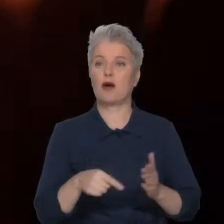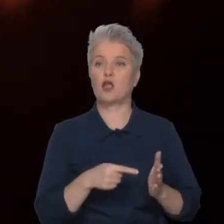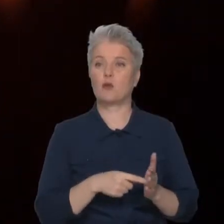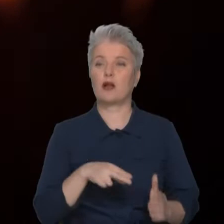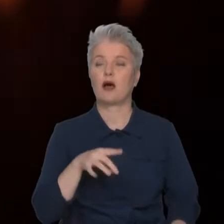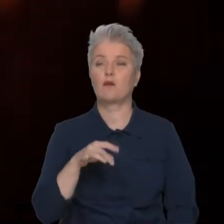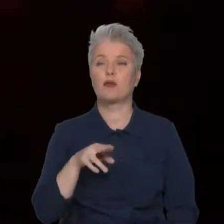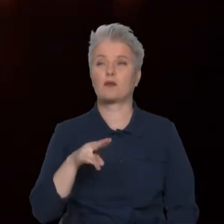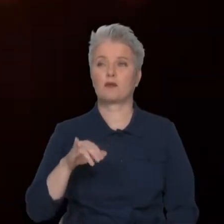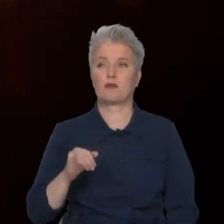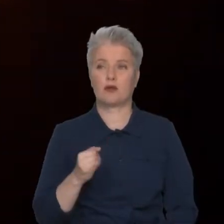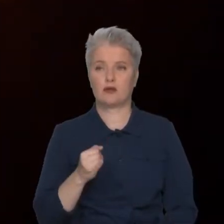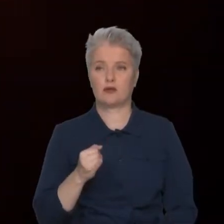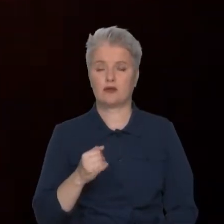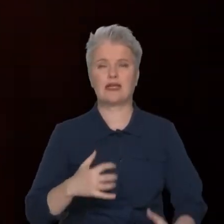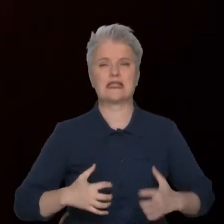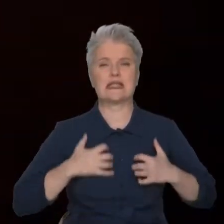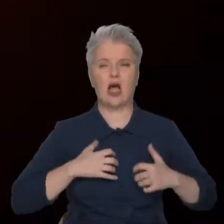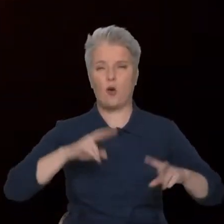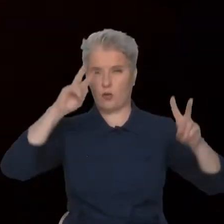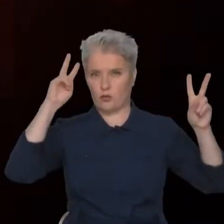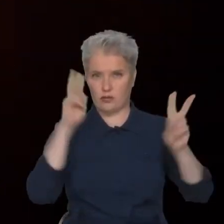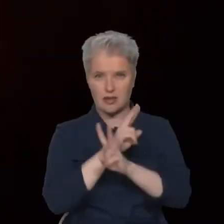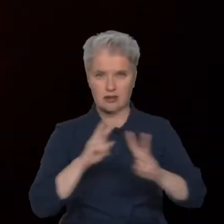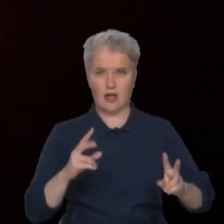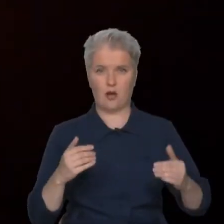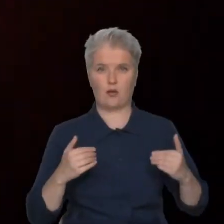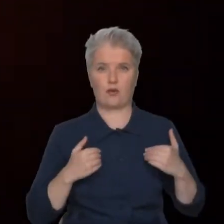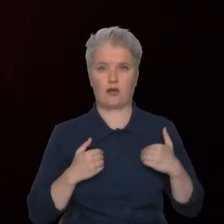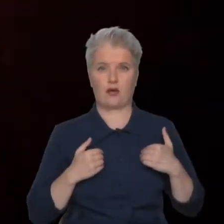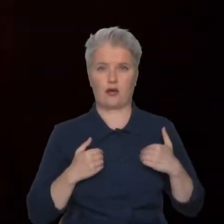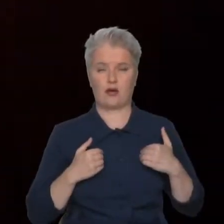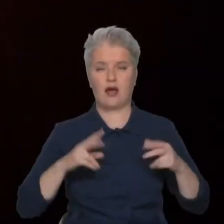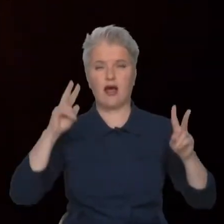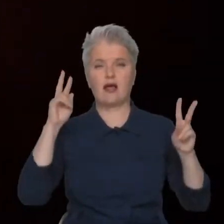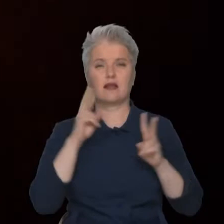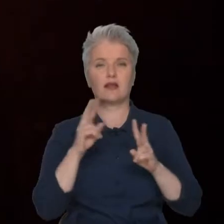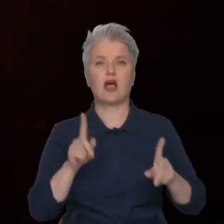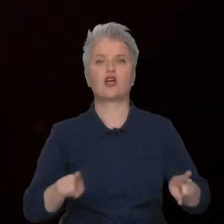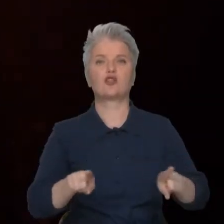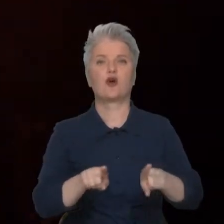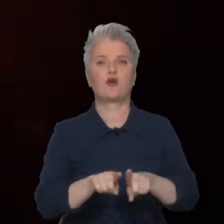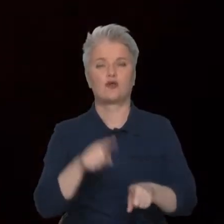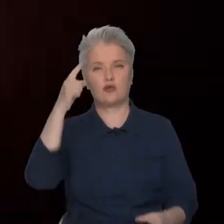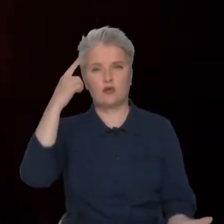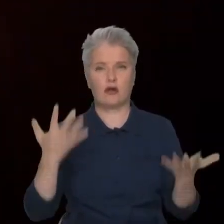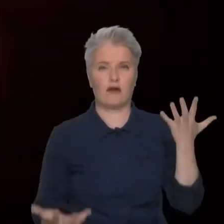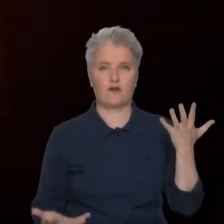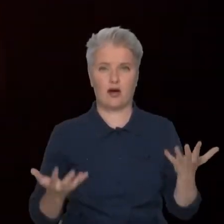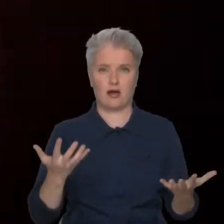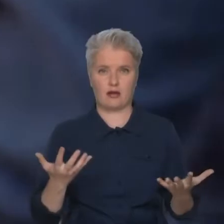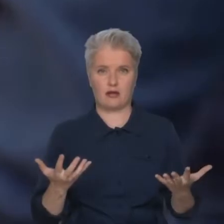Припишний. Дракони хай не знаю я! Дракони хай не знаю я! Не знаю, що таке вагання! Не знаю, що